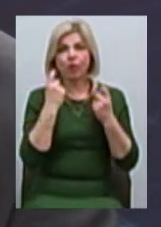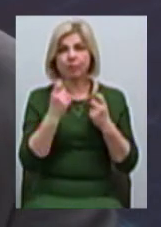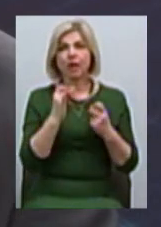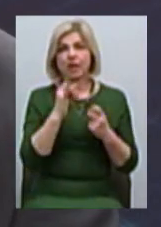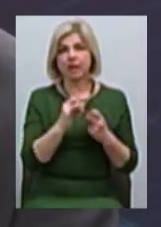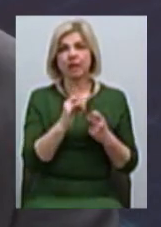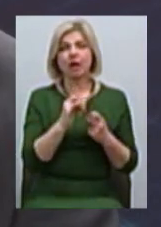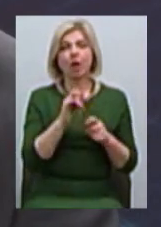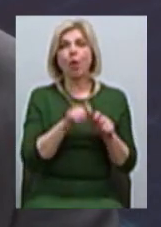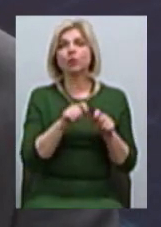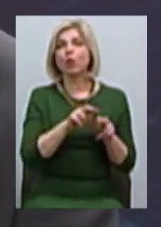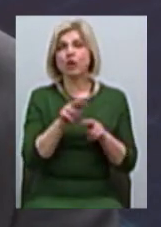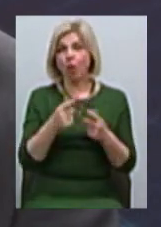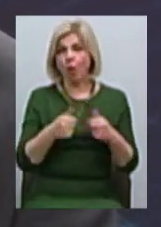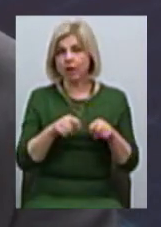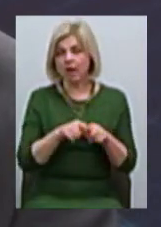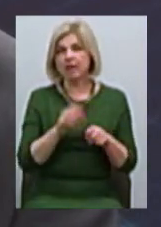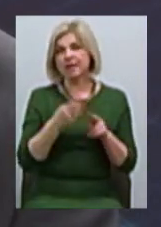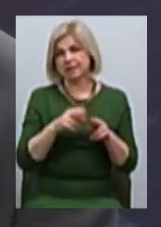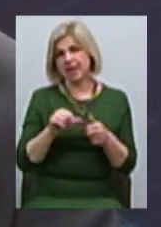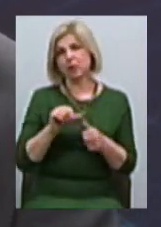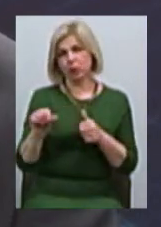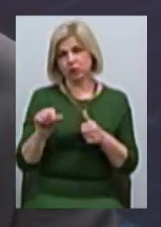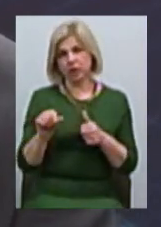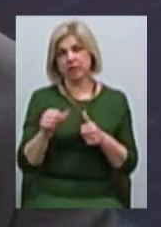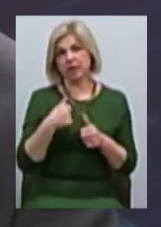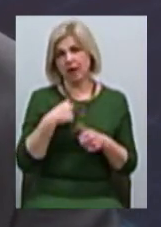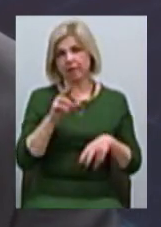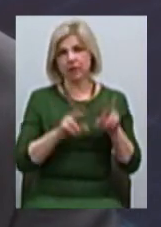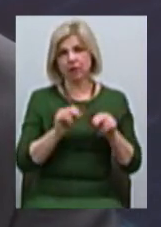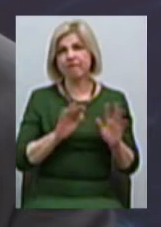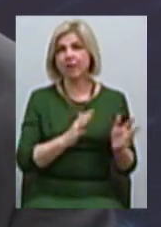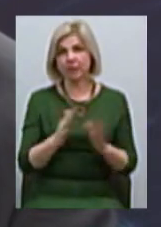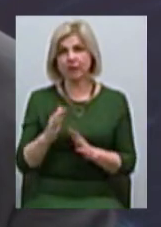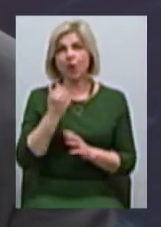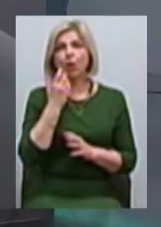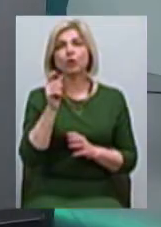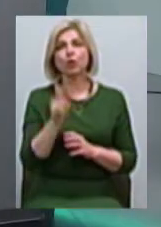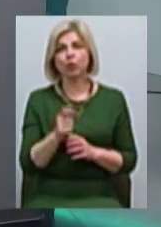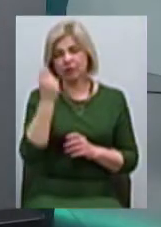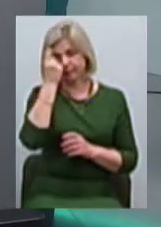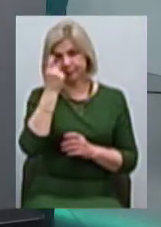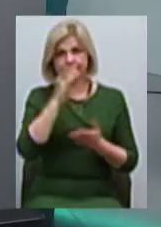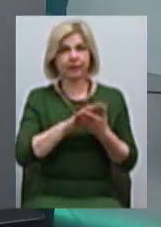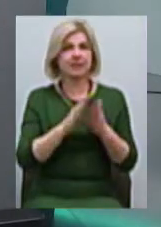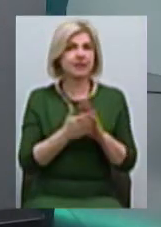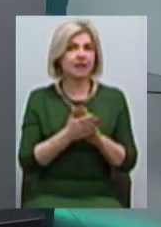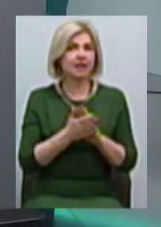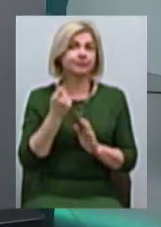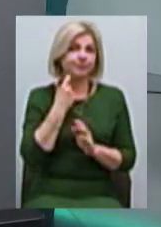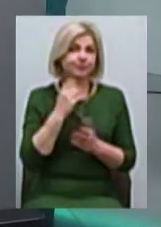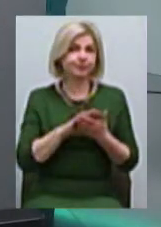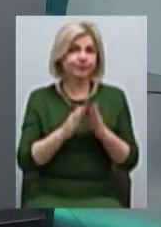правоохоронних органів, але це більш такі виняткові, я читаю, випадки, коли людина там в нетверезому стані, і там вона